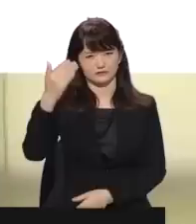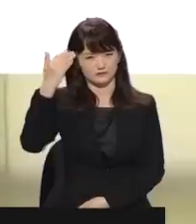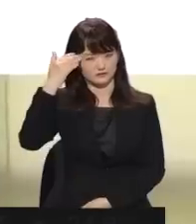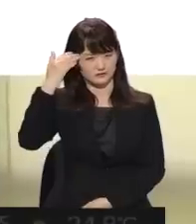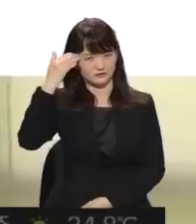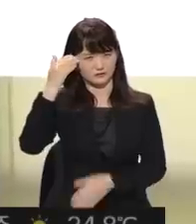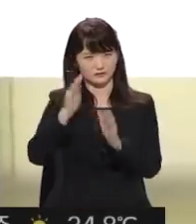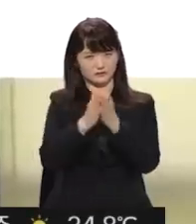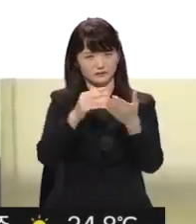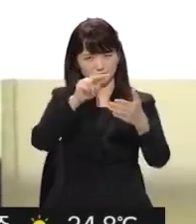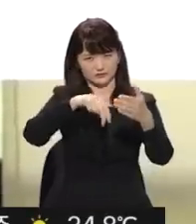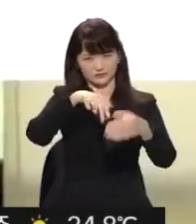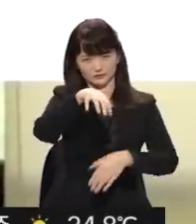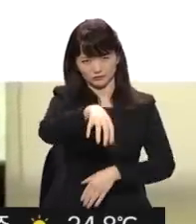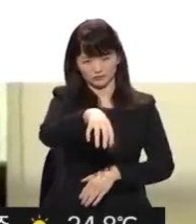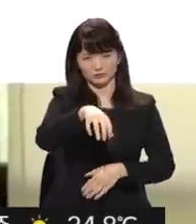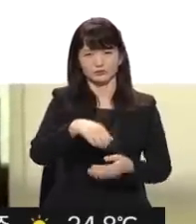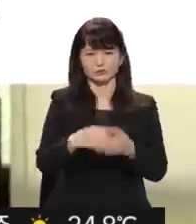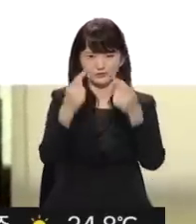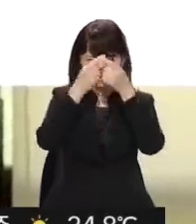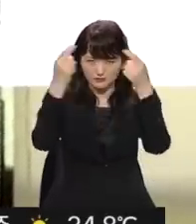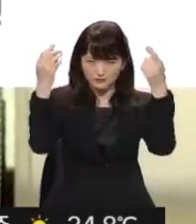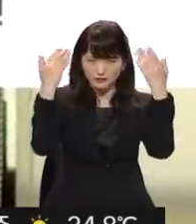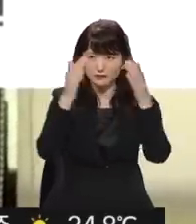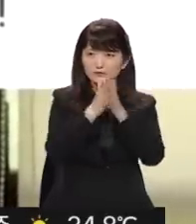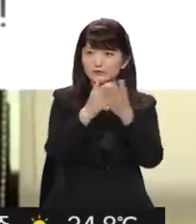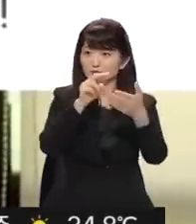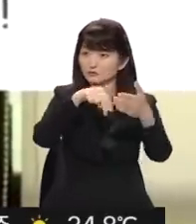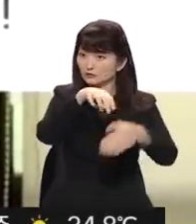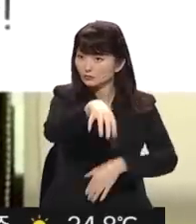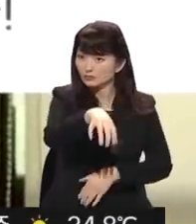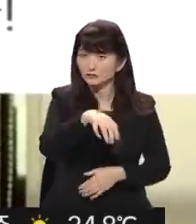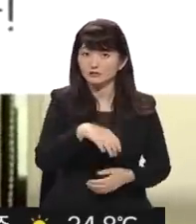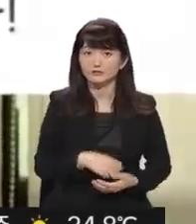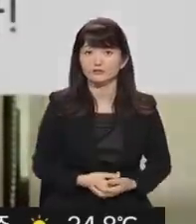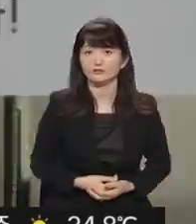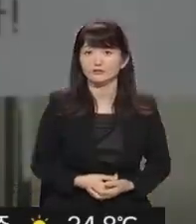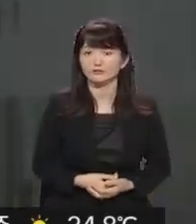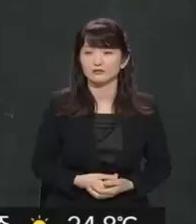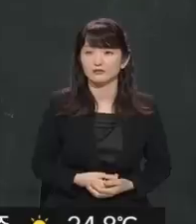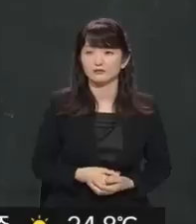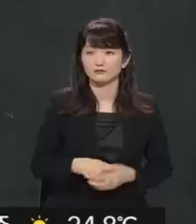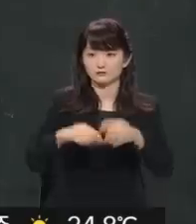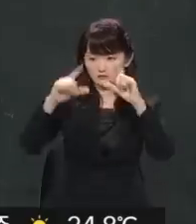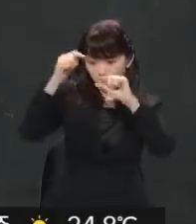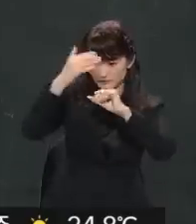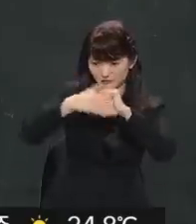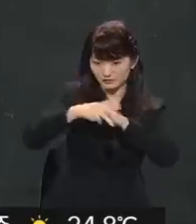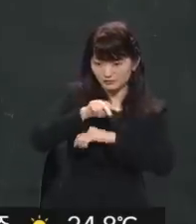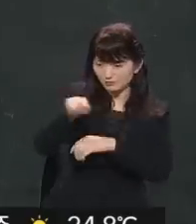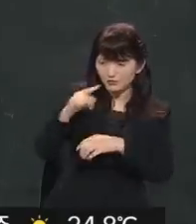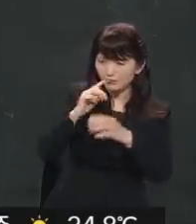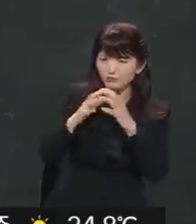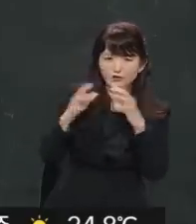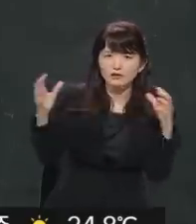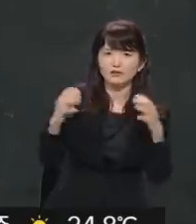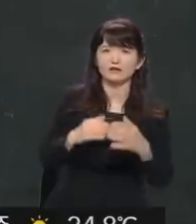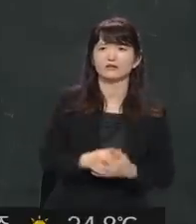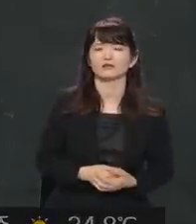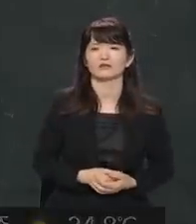상아탑 대학 도서관이었던 겁니다 아이고 정말이 사진 지금 난리가 아닙니다 지금